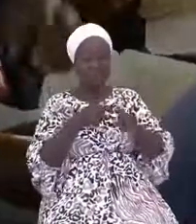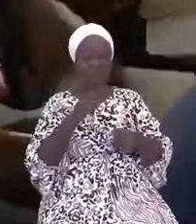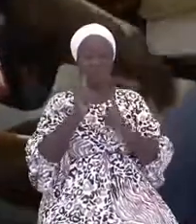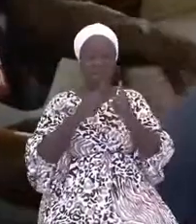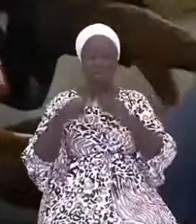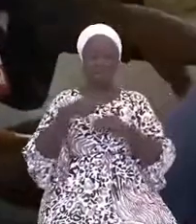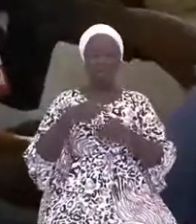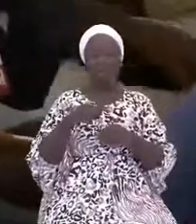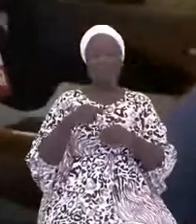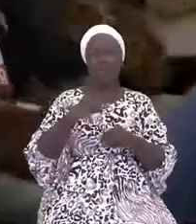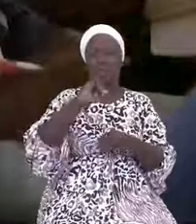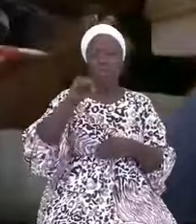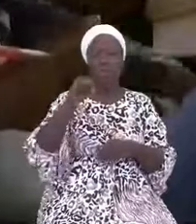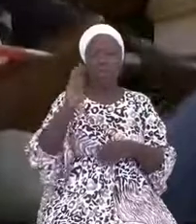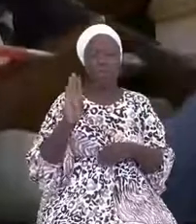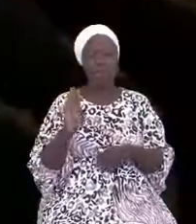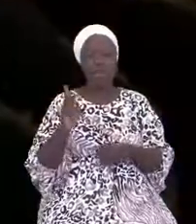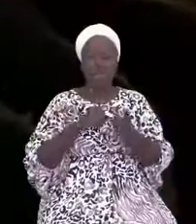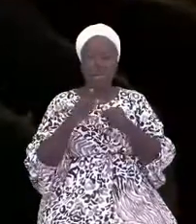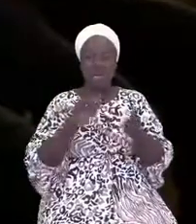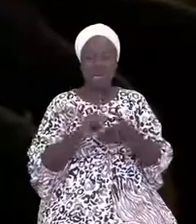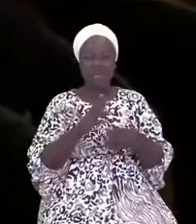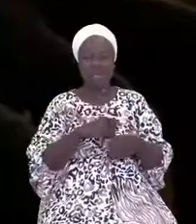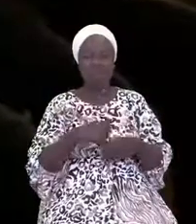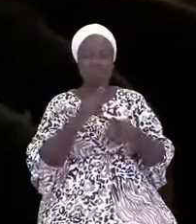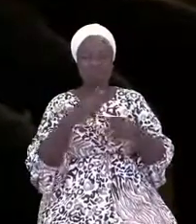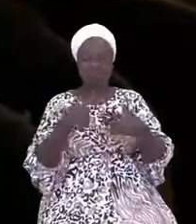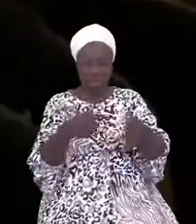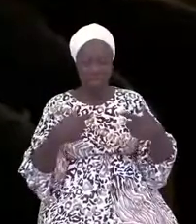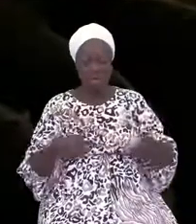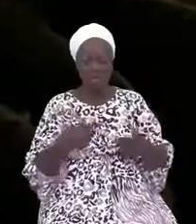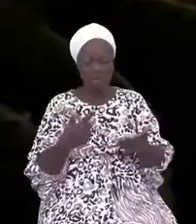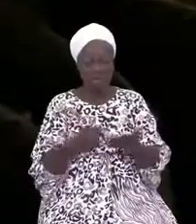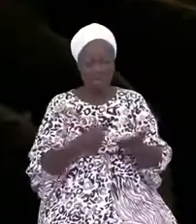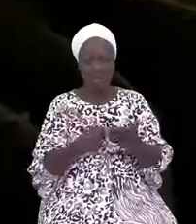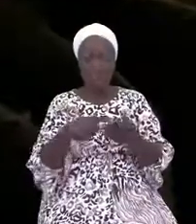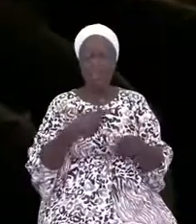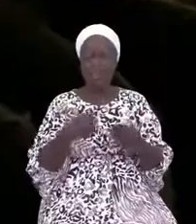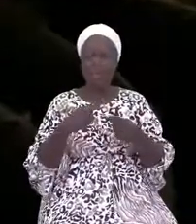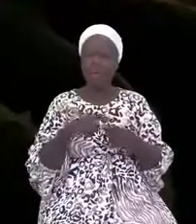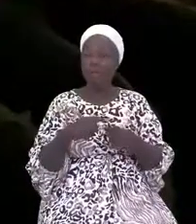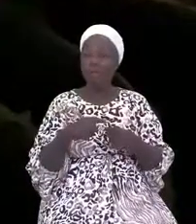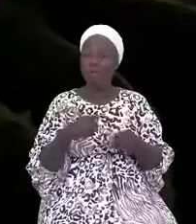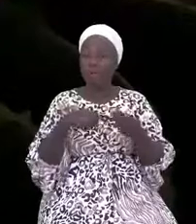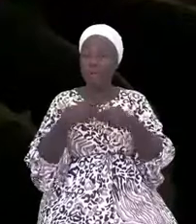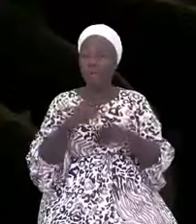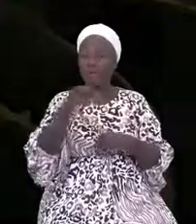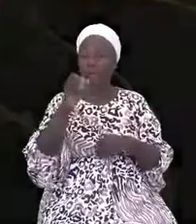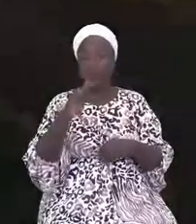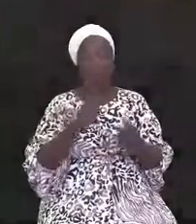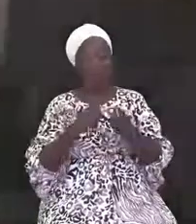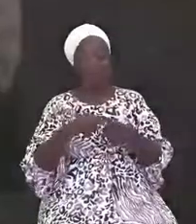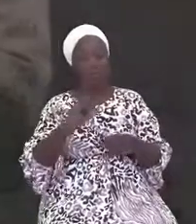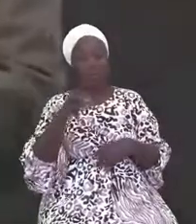Job ils ont argumenté sur Job et job répliquait et parler de